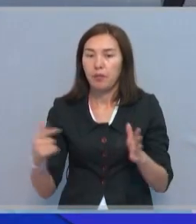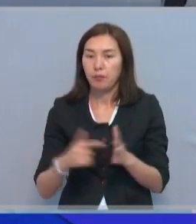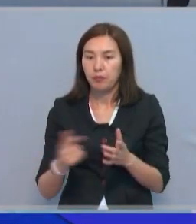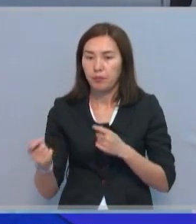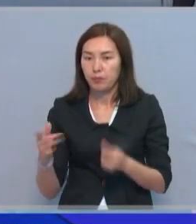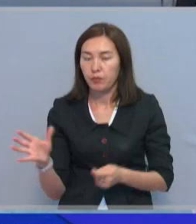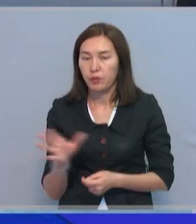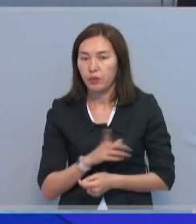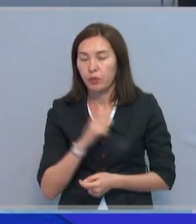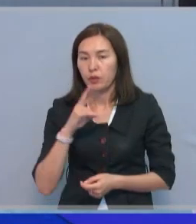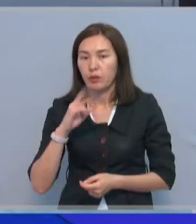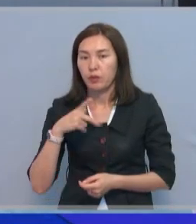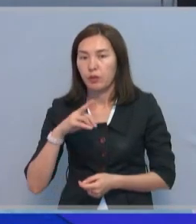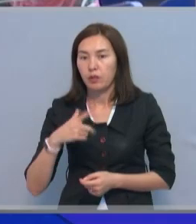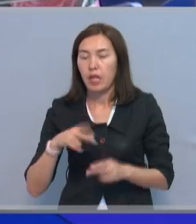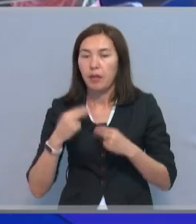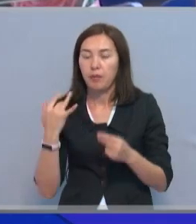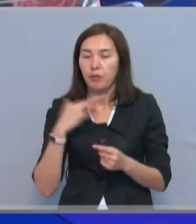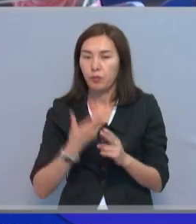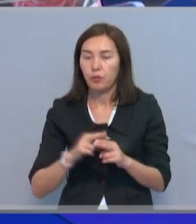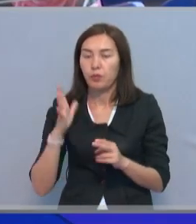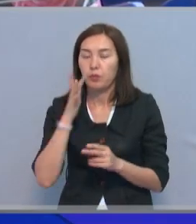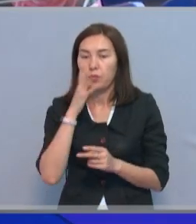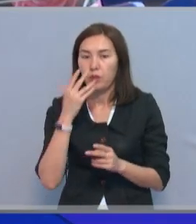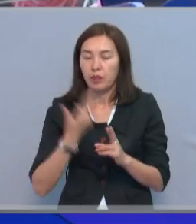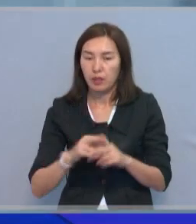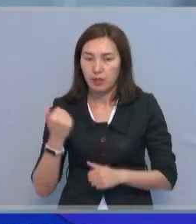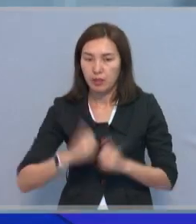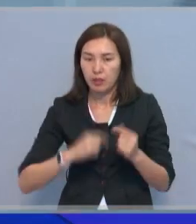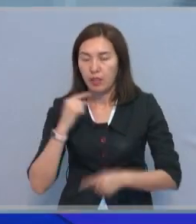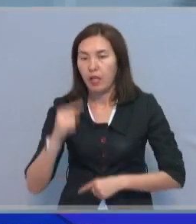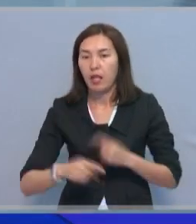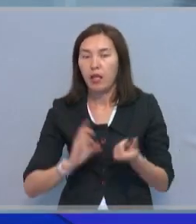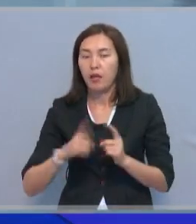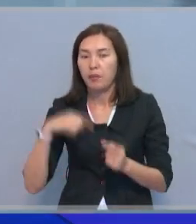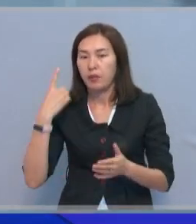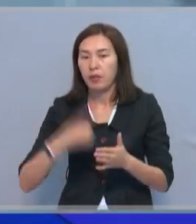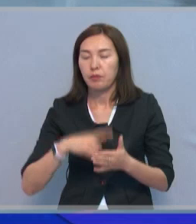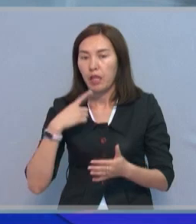мақсатында ұйымдастырылған жастар лигасының берері мол. Алдағы уақытта бұл бәйге дәстүрге